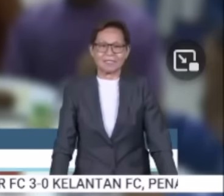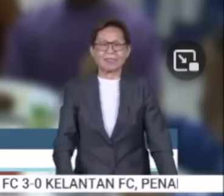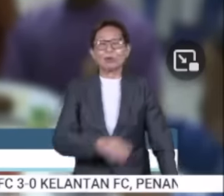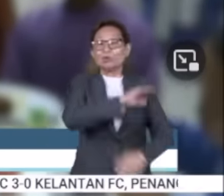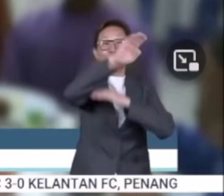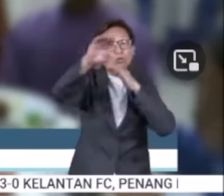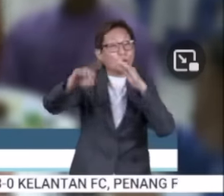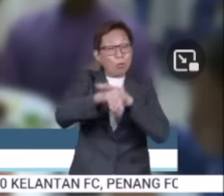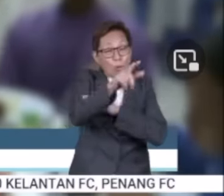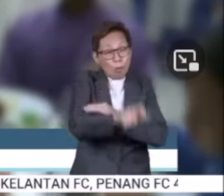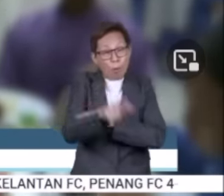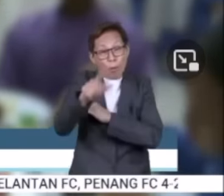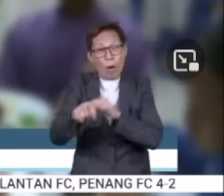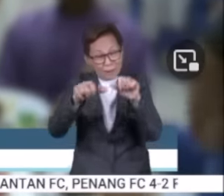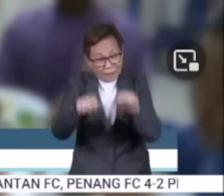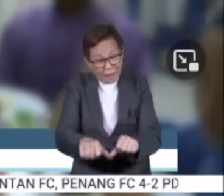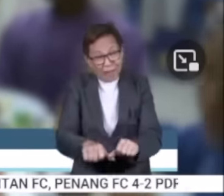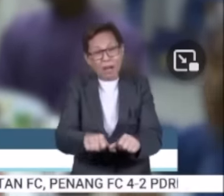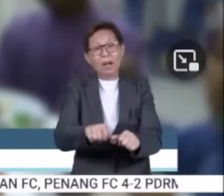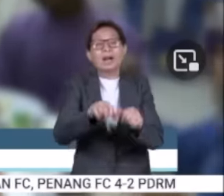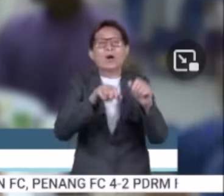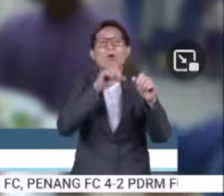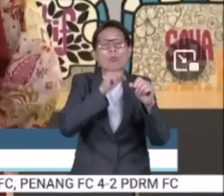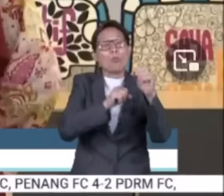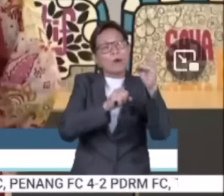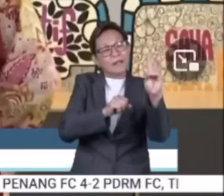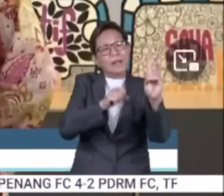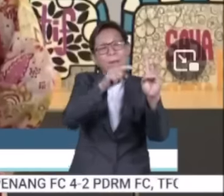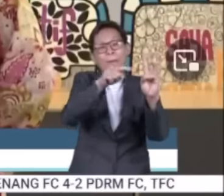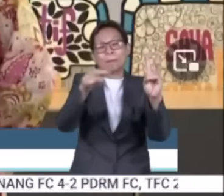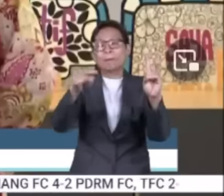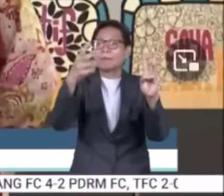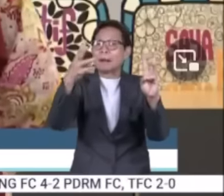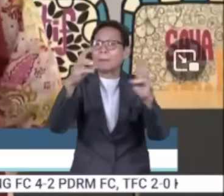Penghuni kesemuanya lelaki berusia lingkungan 6 hingga 16 tahun.